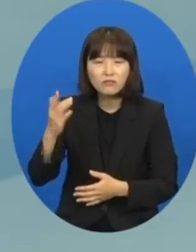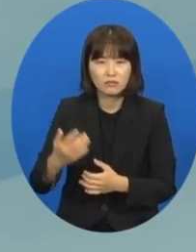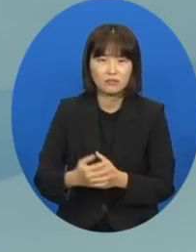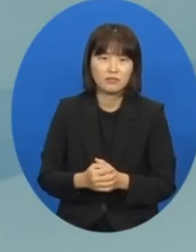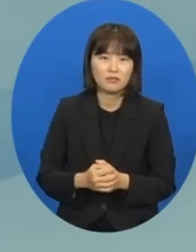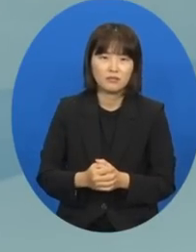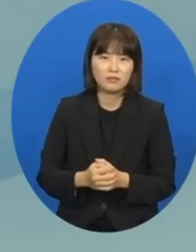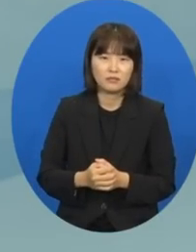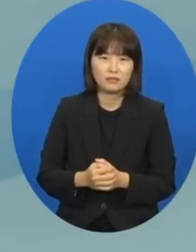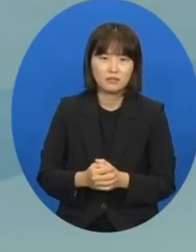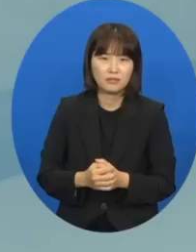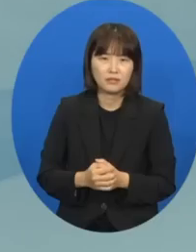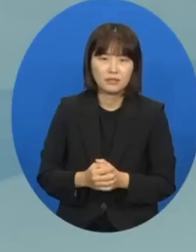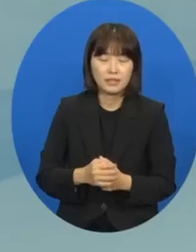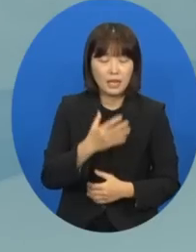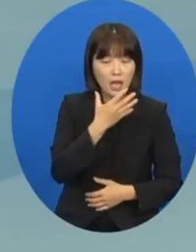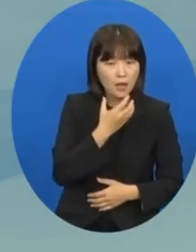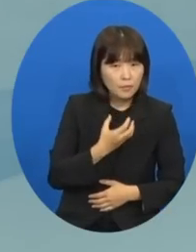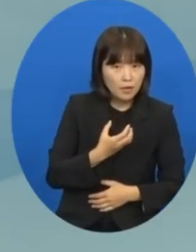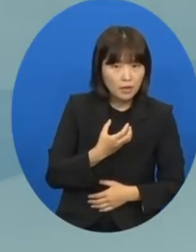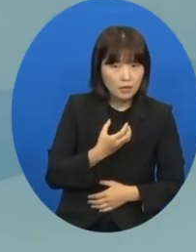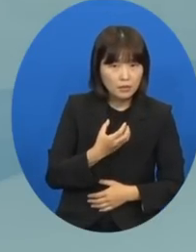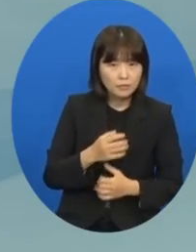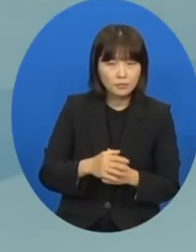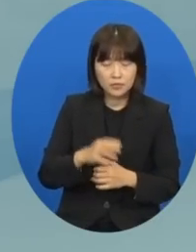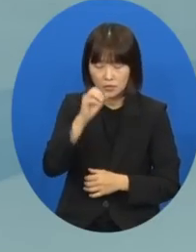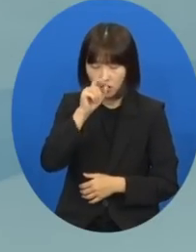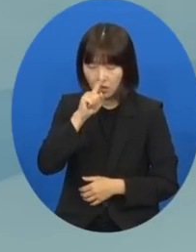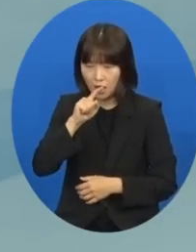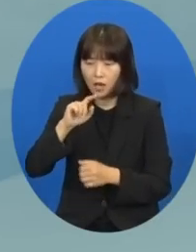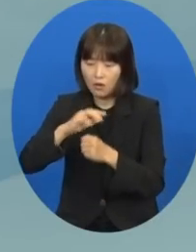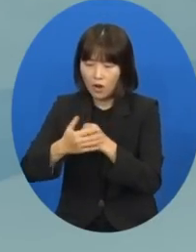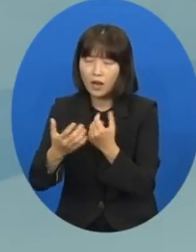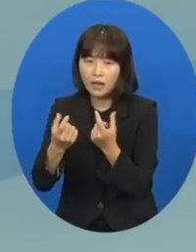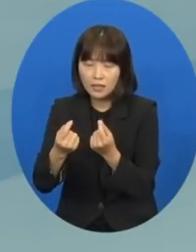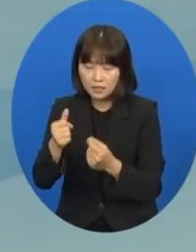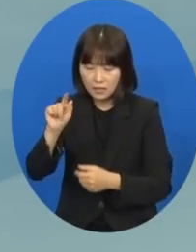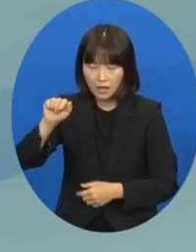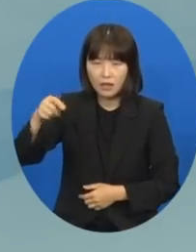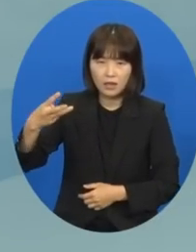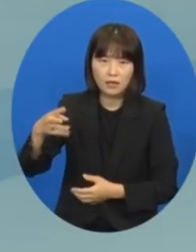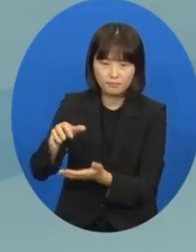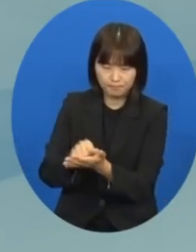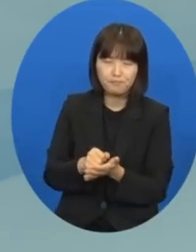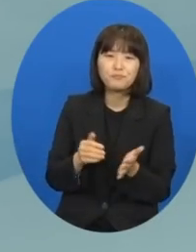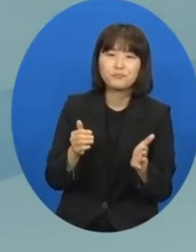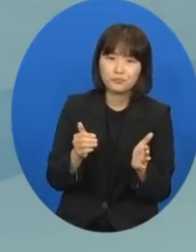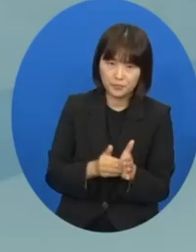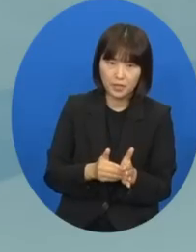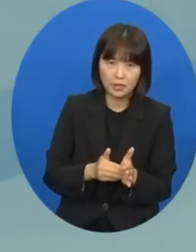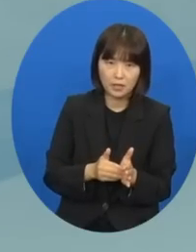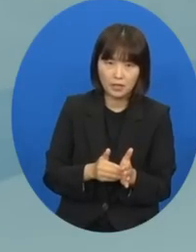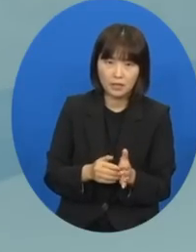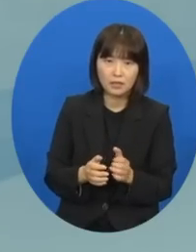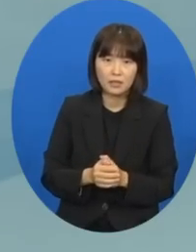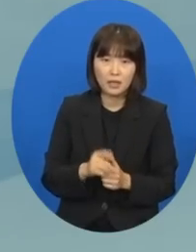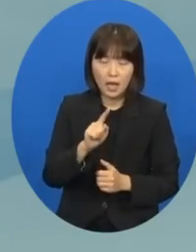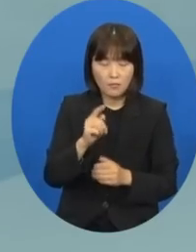아브라함이 선악과 같은 하갈을 취하게 됩니다. 근데 단 한 번의